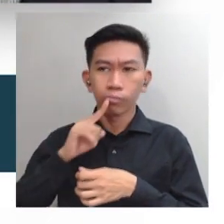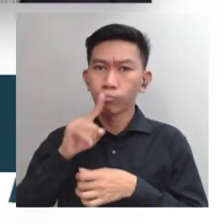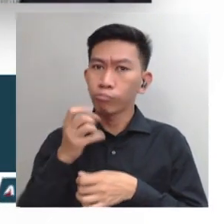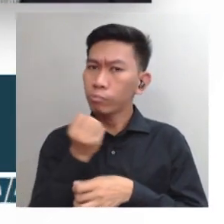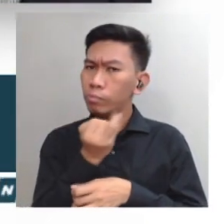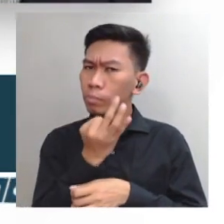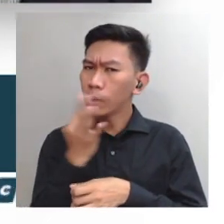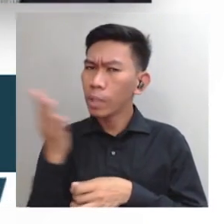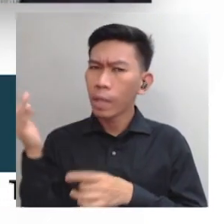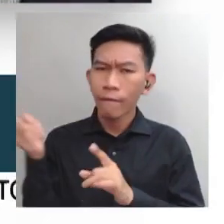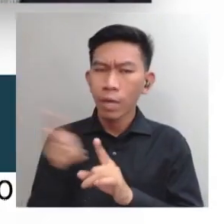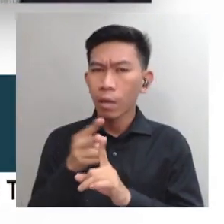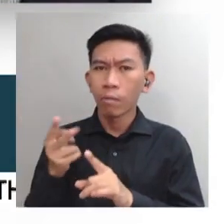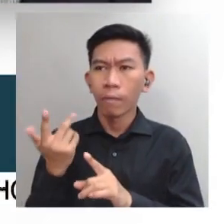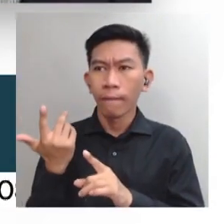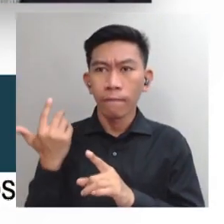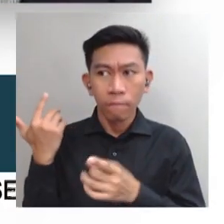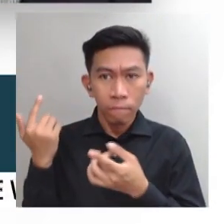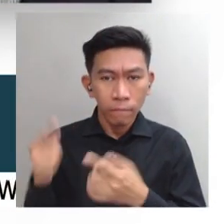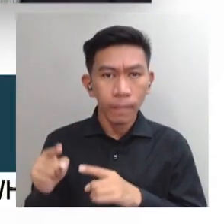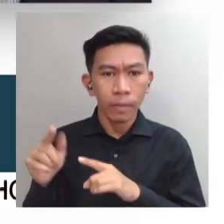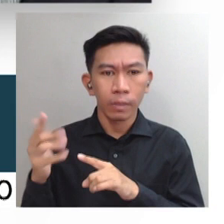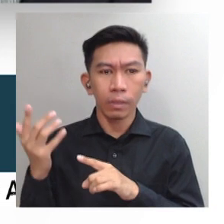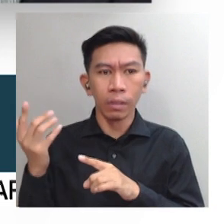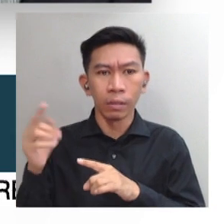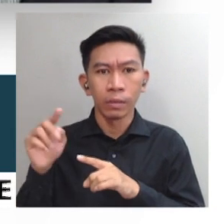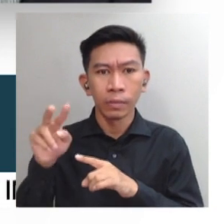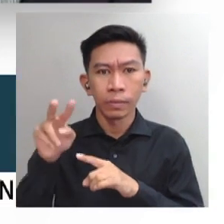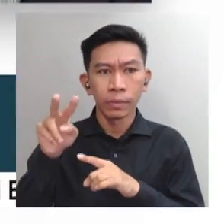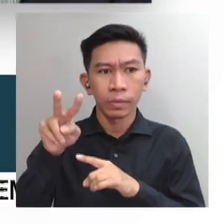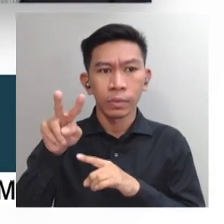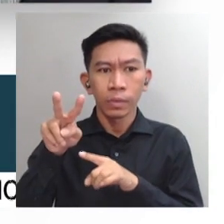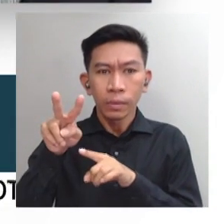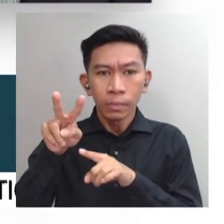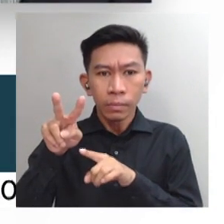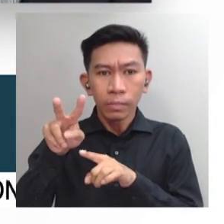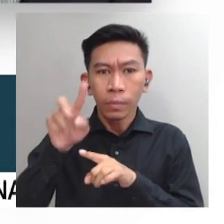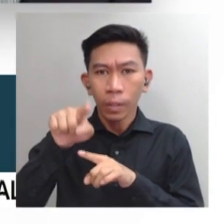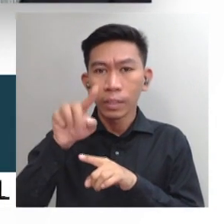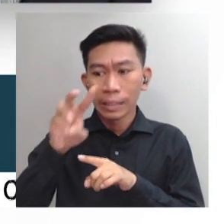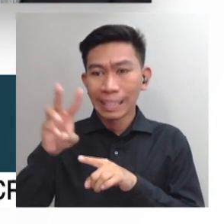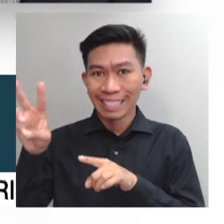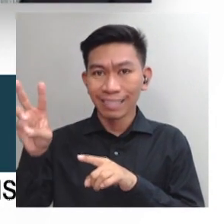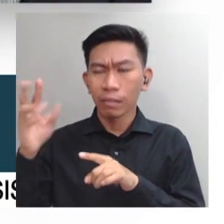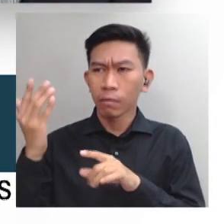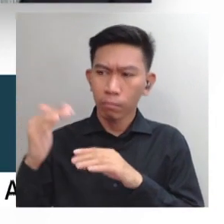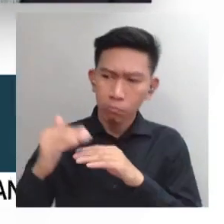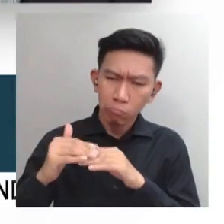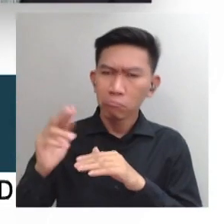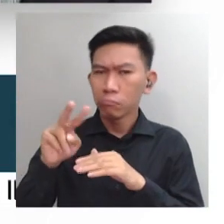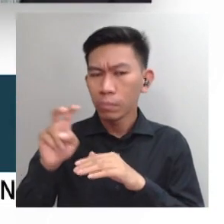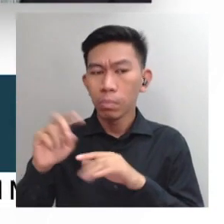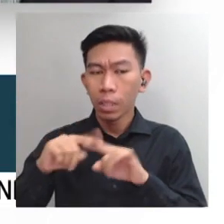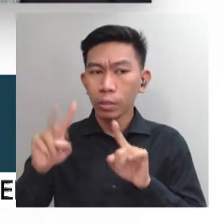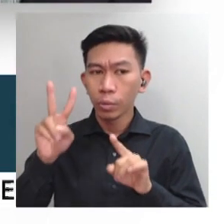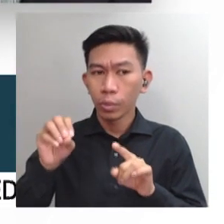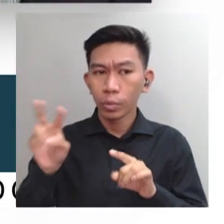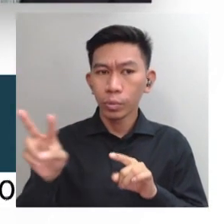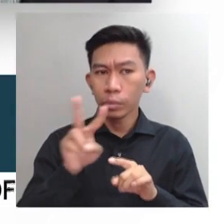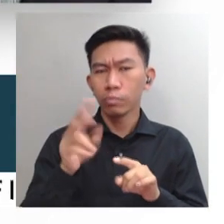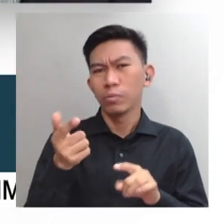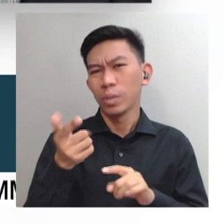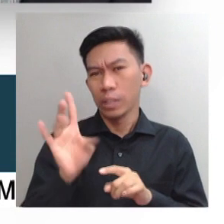umaabot sa 166. Meron panahon pa na 200 plus. Pero nakita po natin nung 2022 ay 27